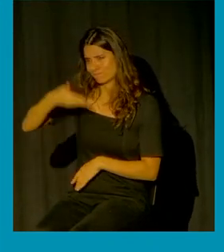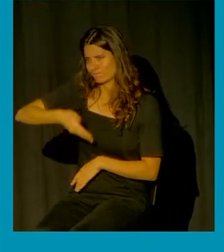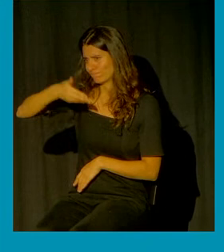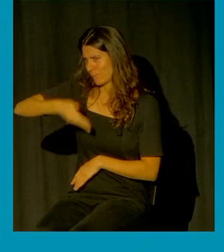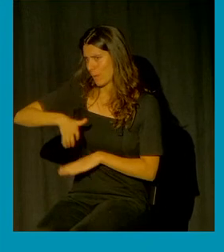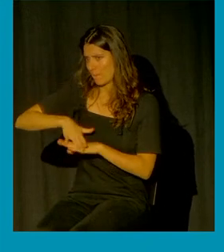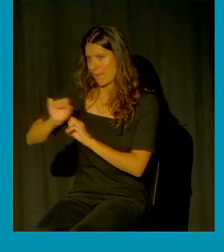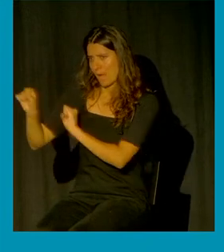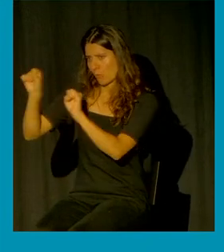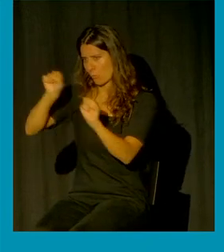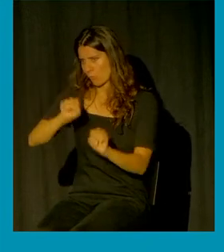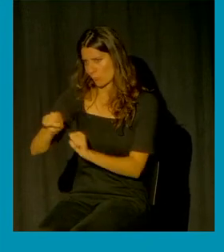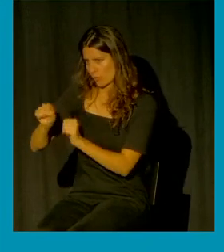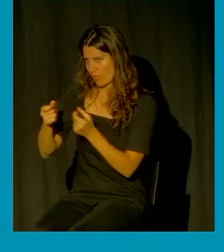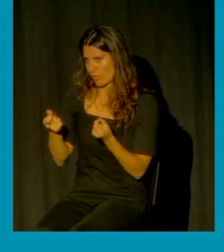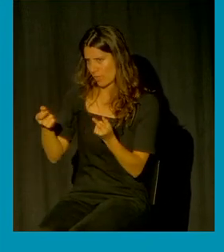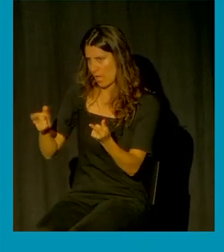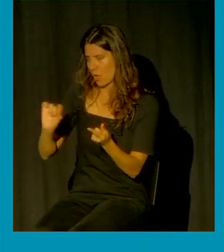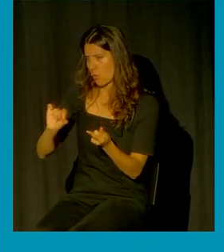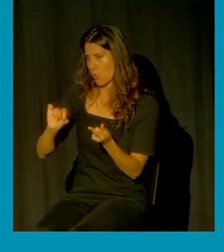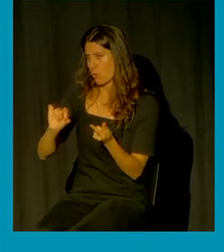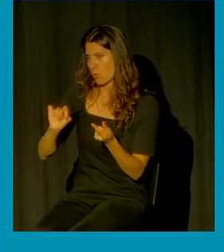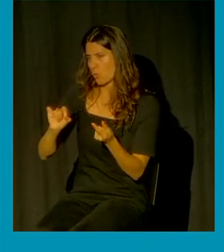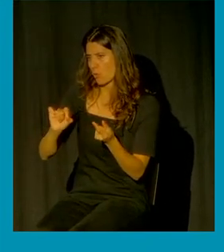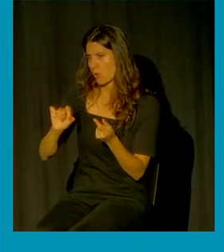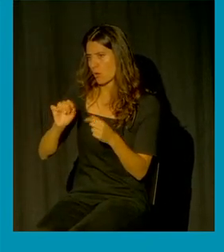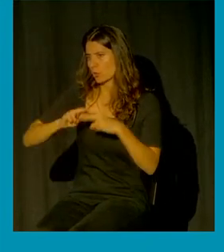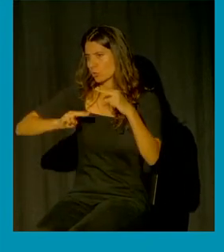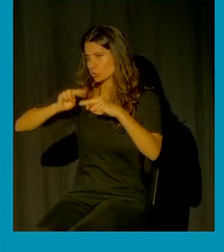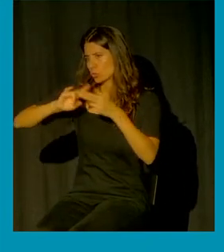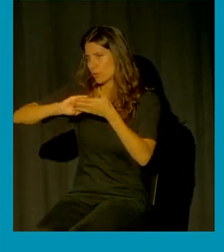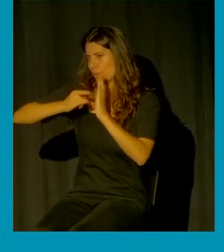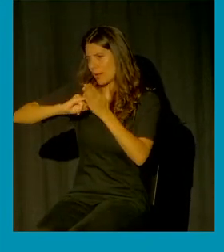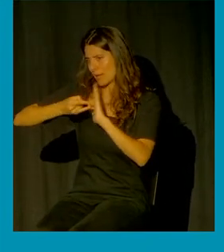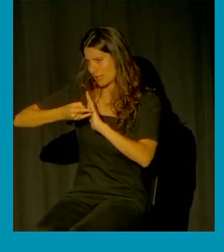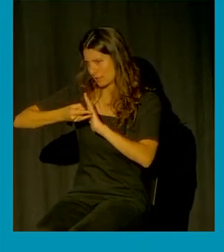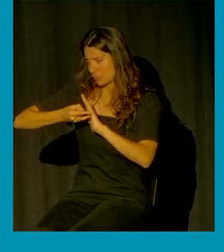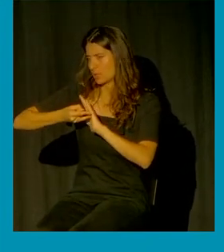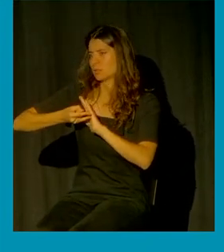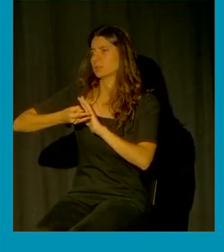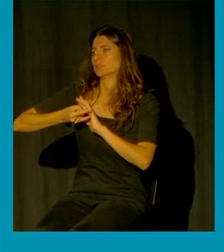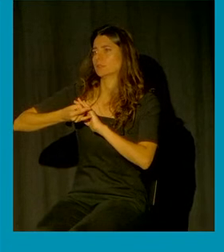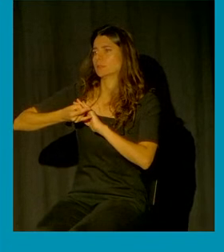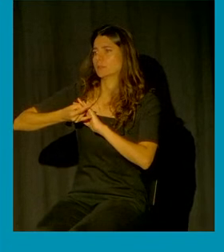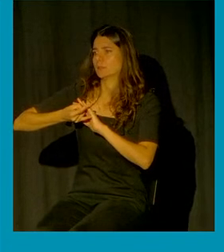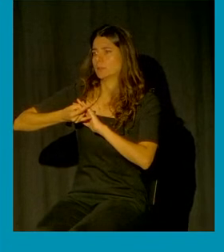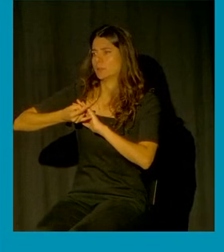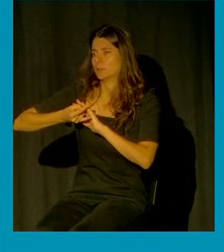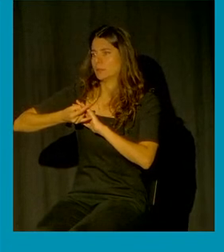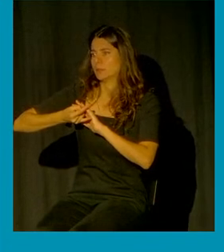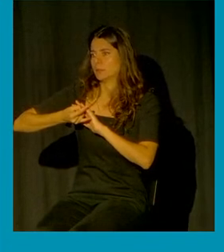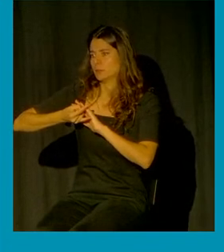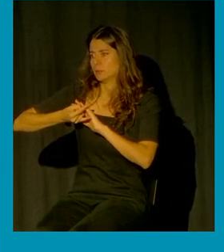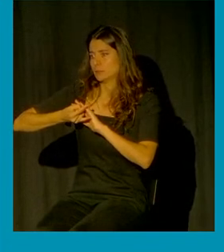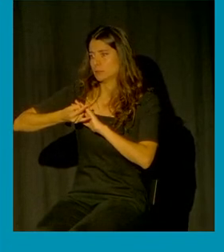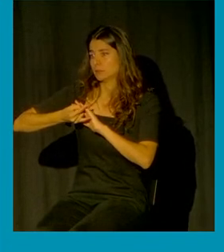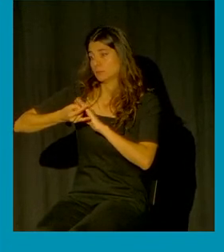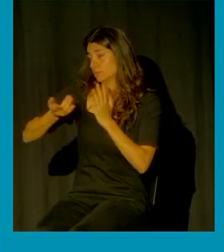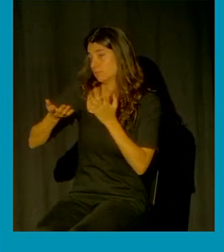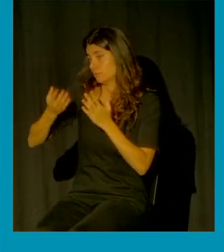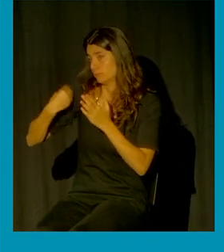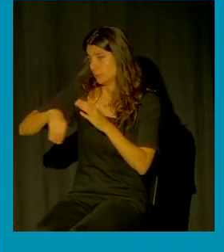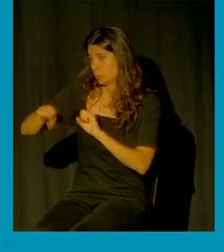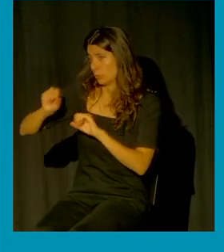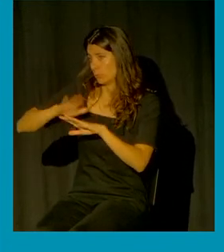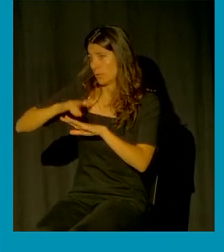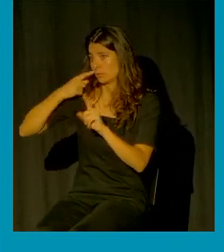protecció i d'articular mecanismes en el sentit o inspirant-se en el que s'està fent a nivell estatal i